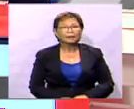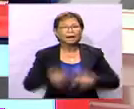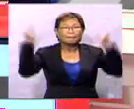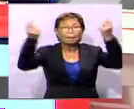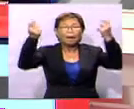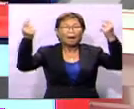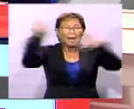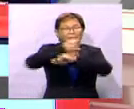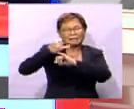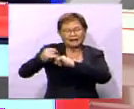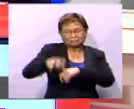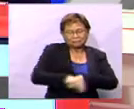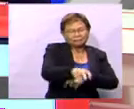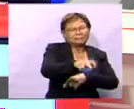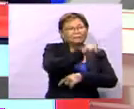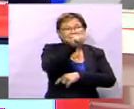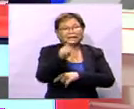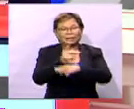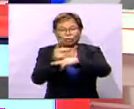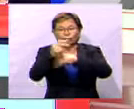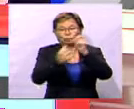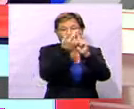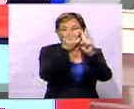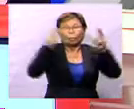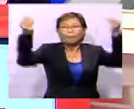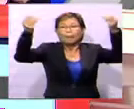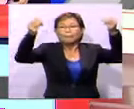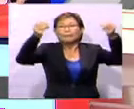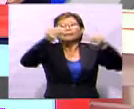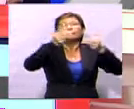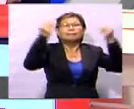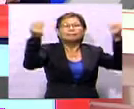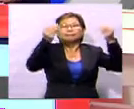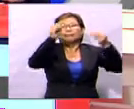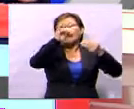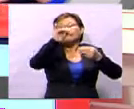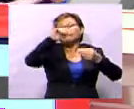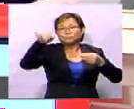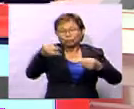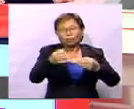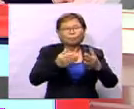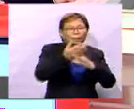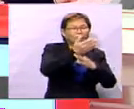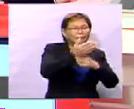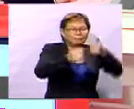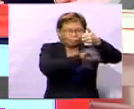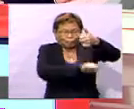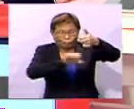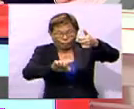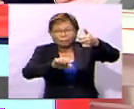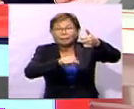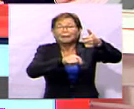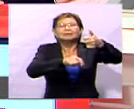Sempena hari terakhir kembara Zakat Korporat 2017, Majlis Agama Islam Negeri Johor Mainj melalui anak syarikatnya Mainj Urus Sdn